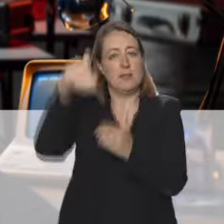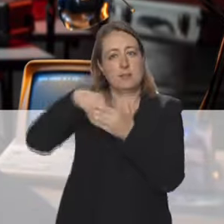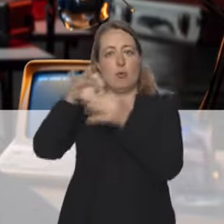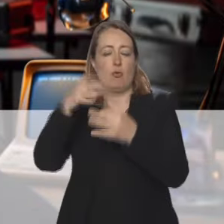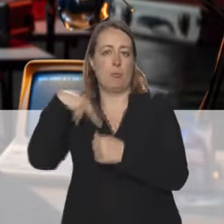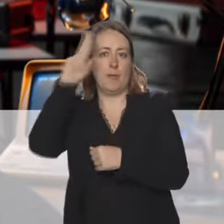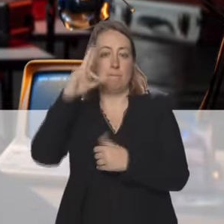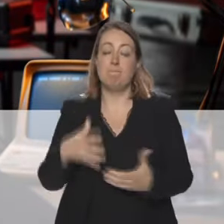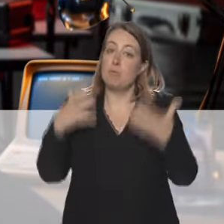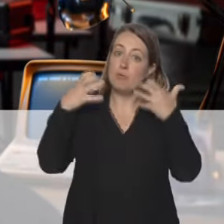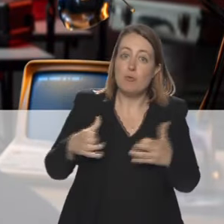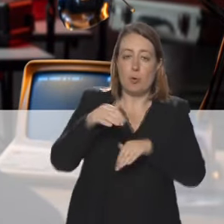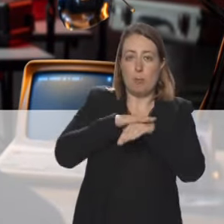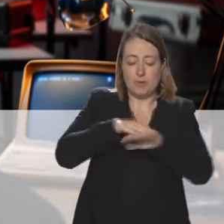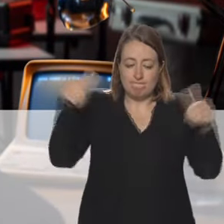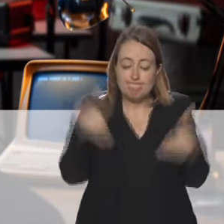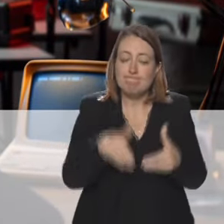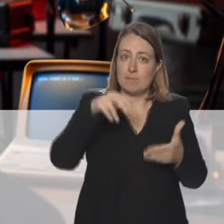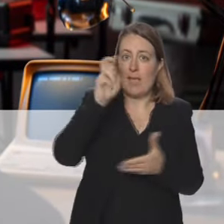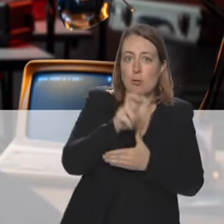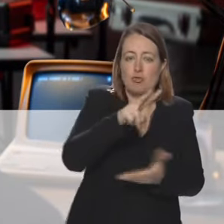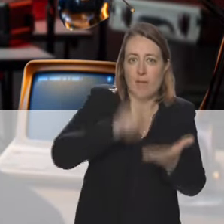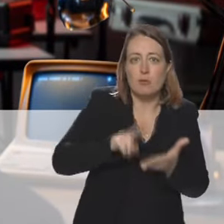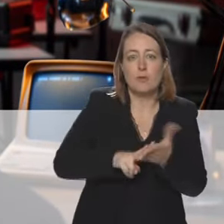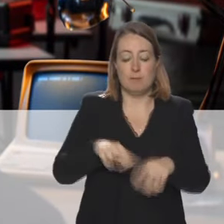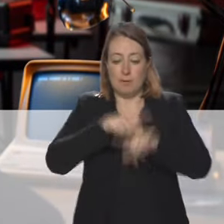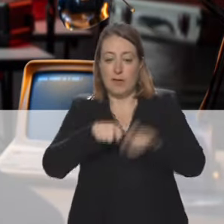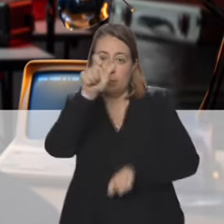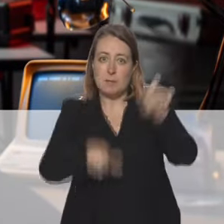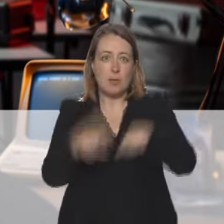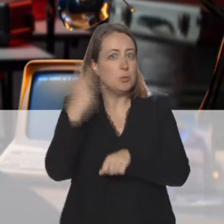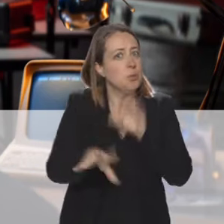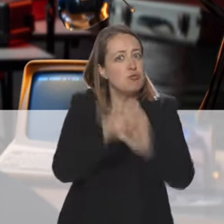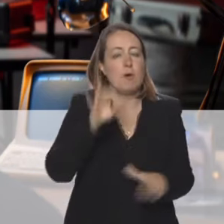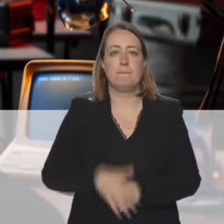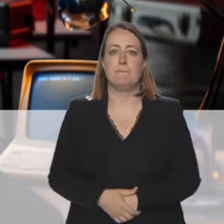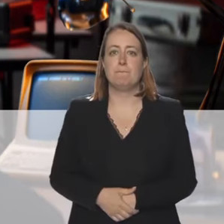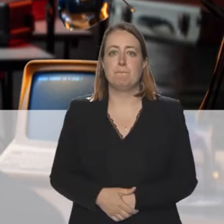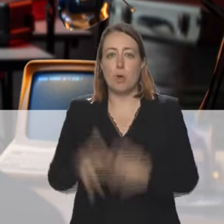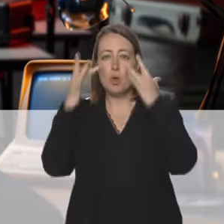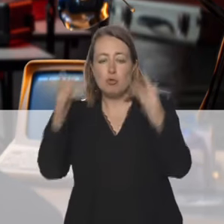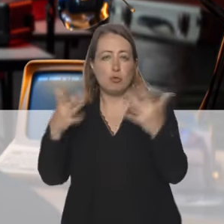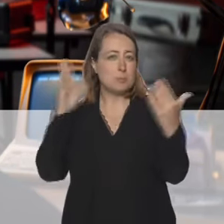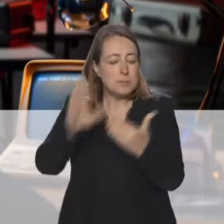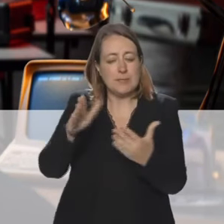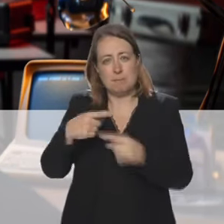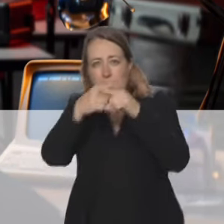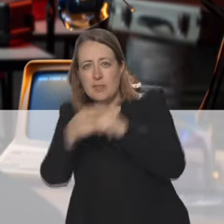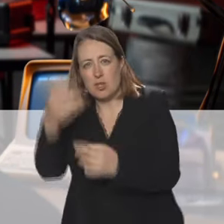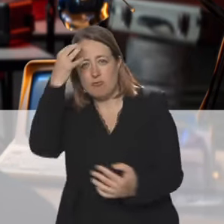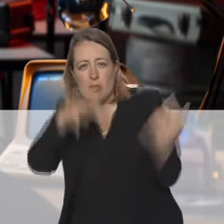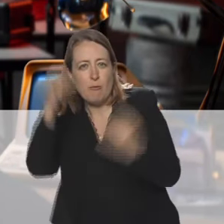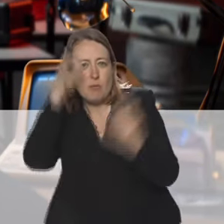l'Union. Nous voulons une politique fondée sur l'écologie rationnelle, le respect des personnes et de leurs choix, la culture du partage et